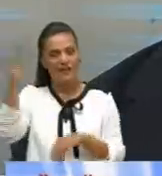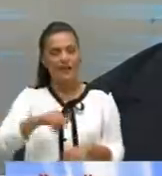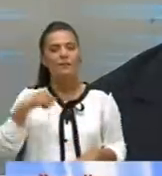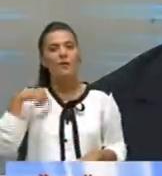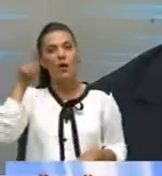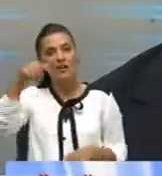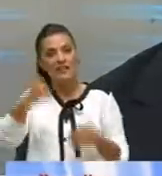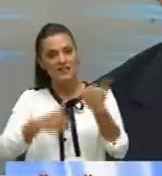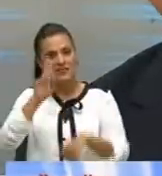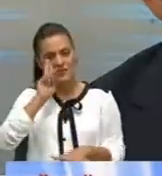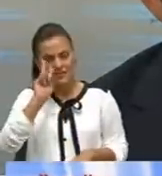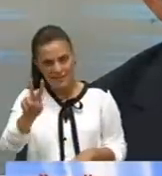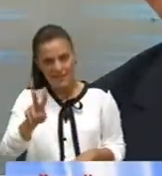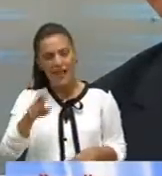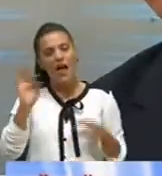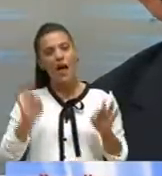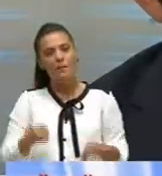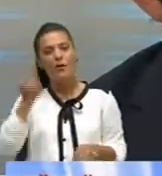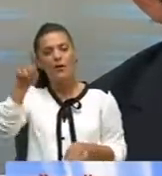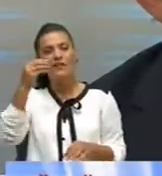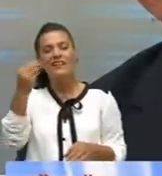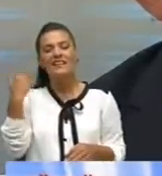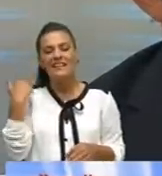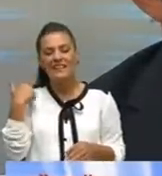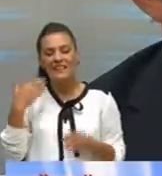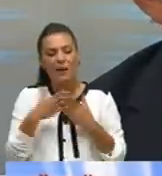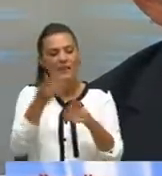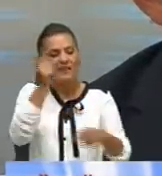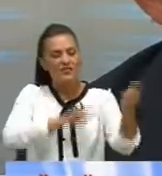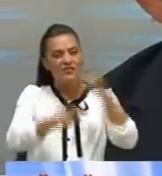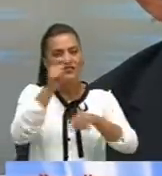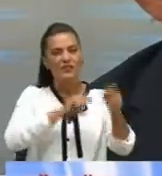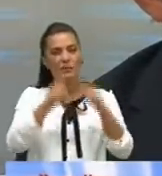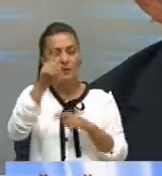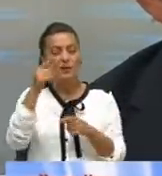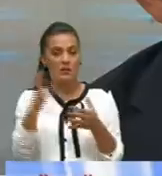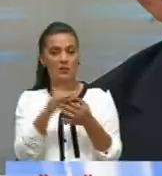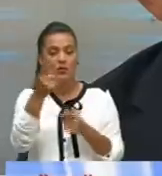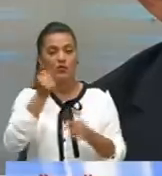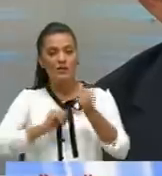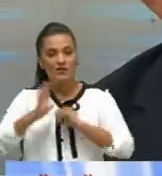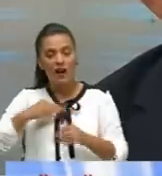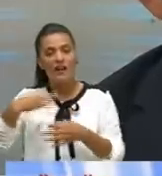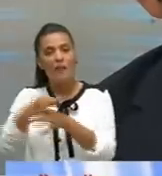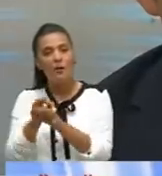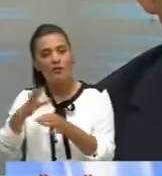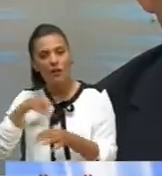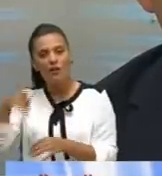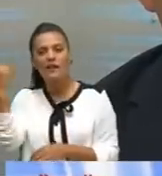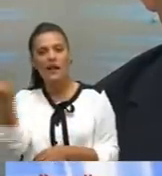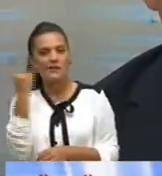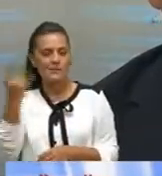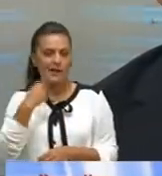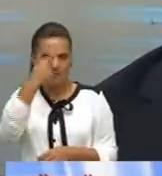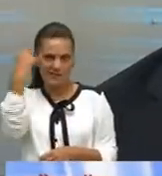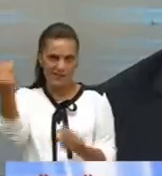hem oradaki yarışı izledik, hem de onların gemi inşa ile ilgili hem iyi üniversiteleri var, iyi laboratuvarları var. Onları gezme harika, imkanımız oldu.